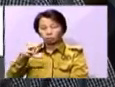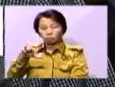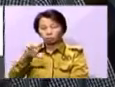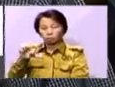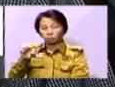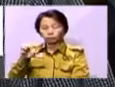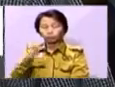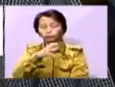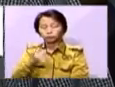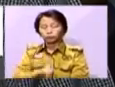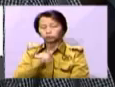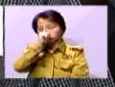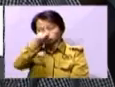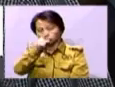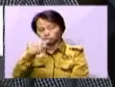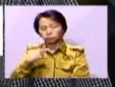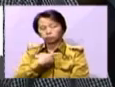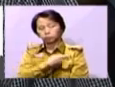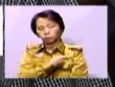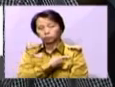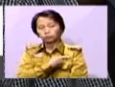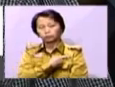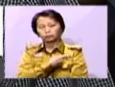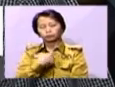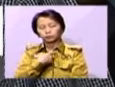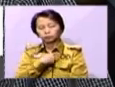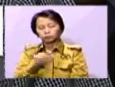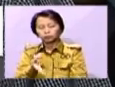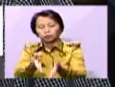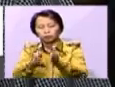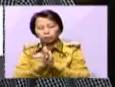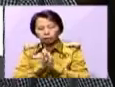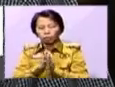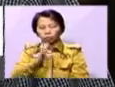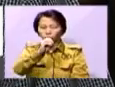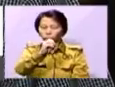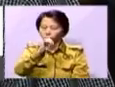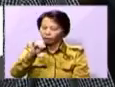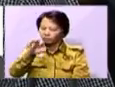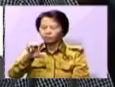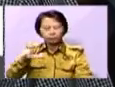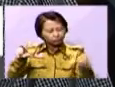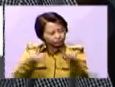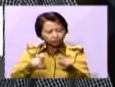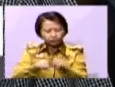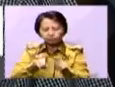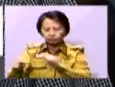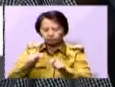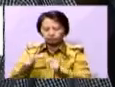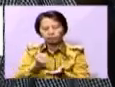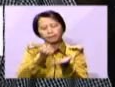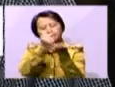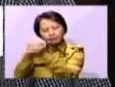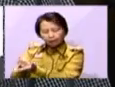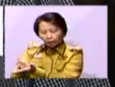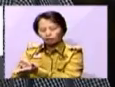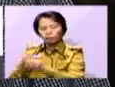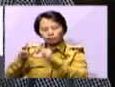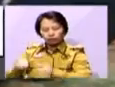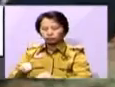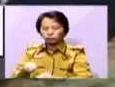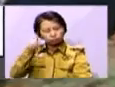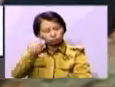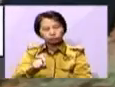sudah pastilah kita juga menyeru kepada OIC segera bertindak dengan bantuan kemanusiaan dan